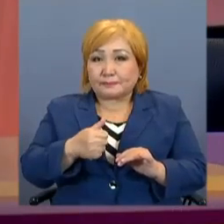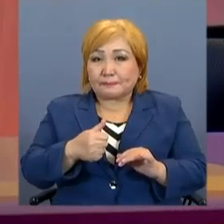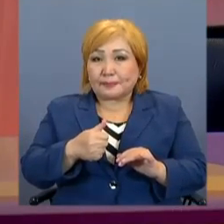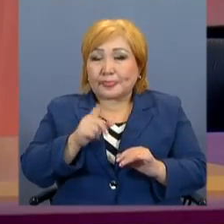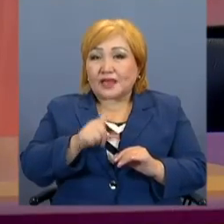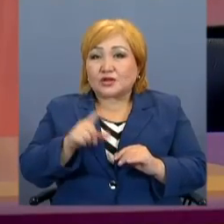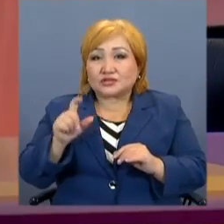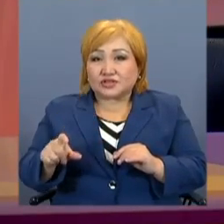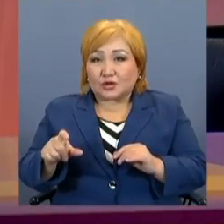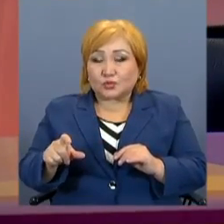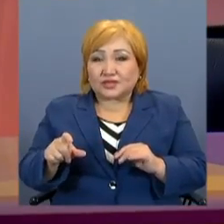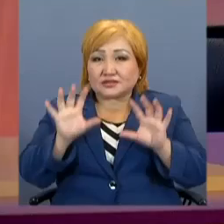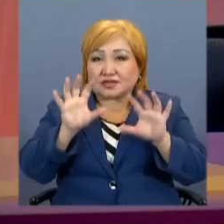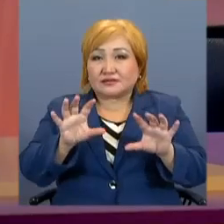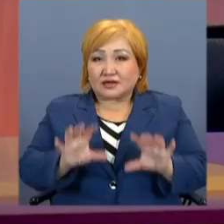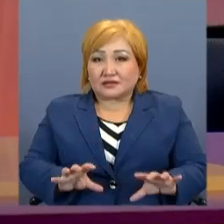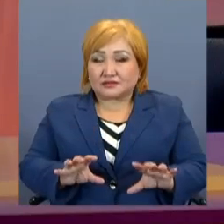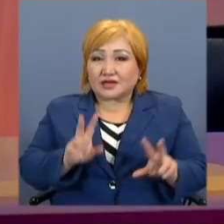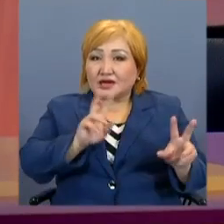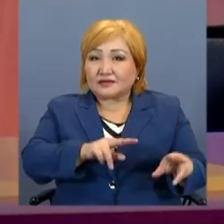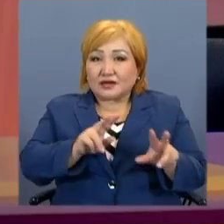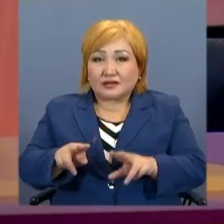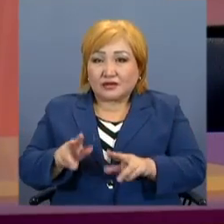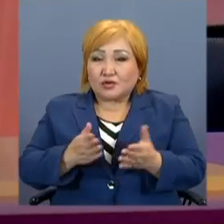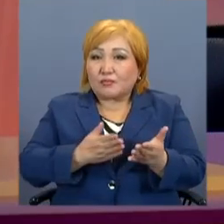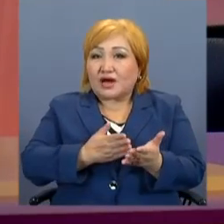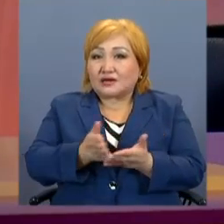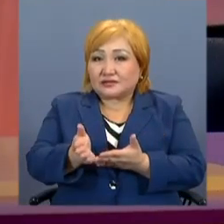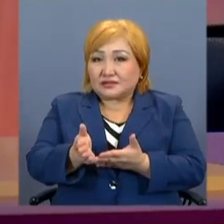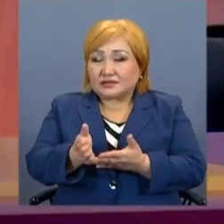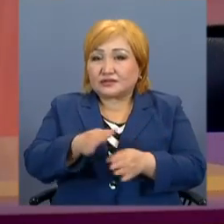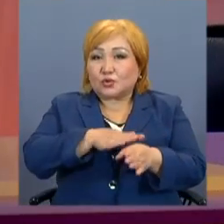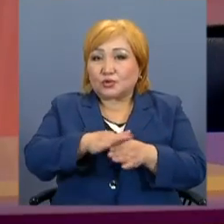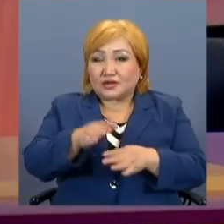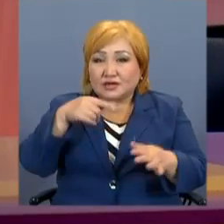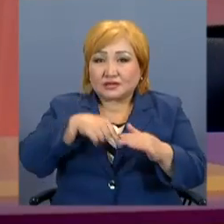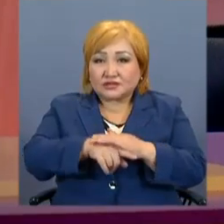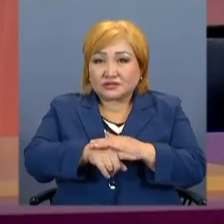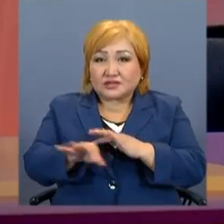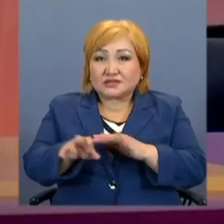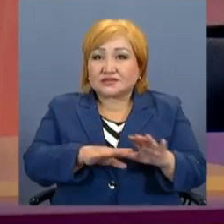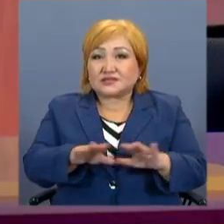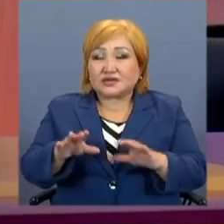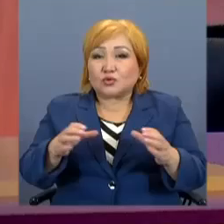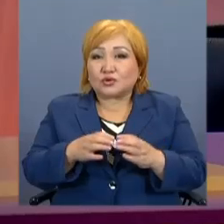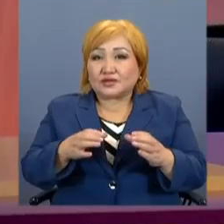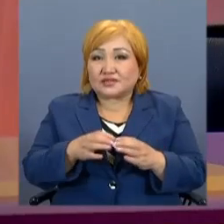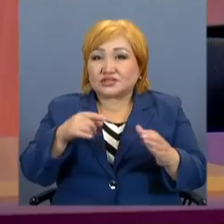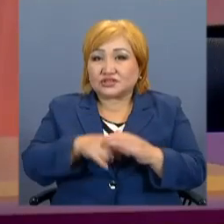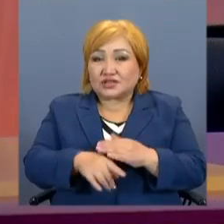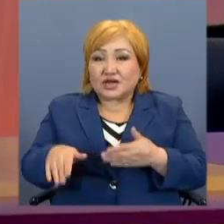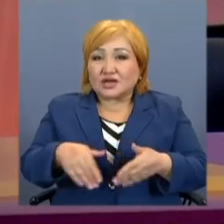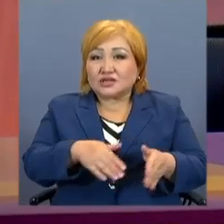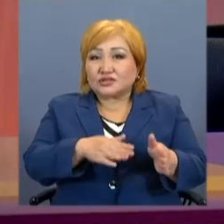жолаушылар заңдылығын қадағалау бағыты толық ішкі істер орындарының оның ішіндегі жаңа жол патрульдік